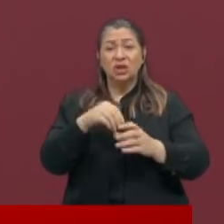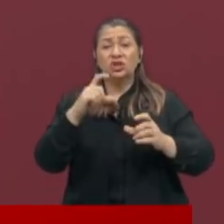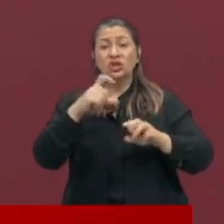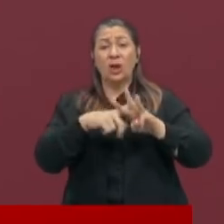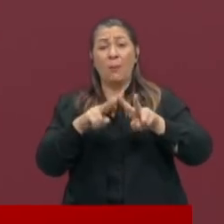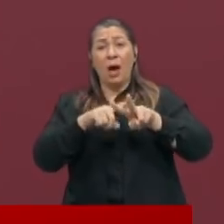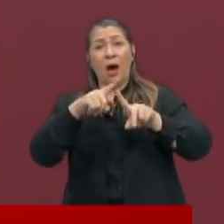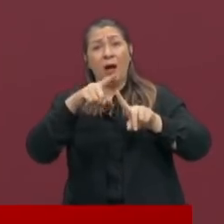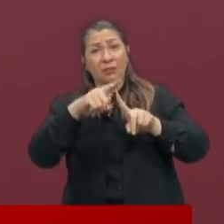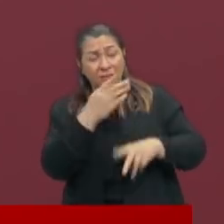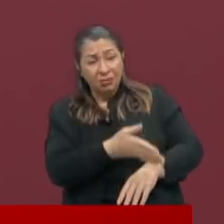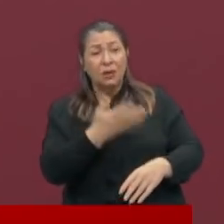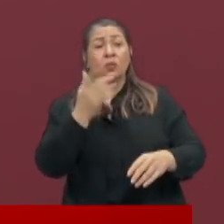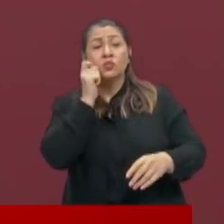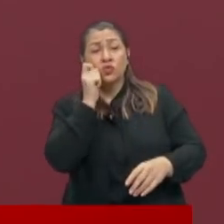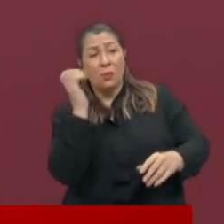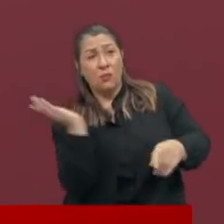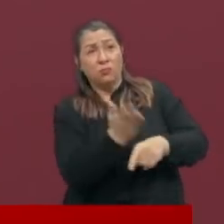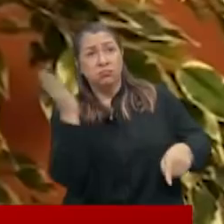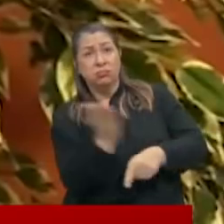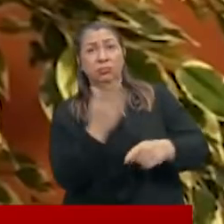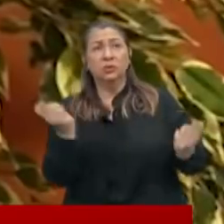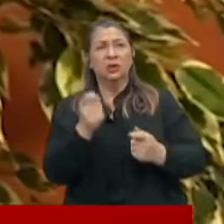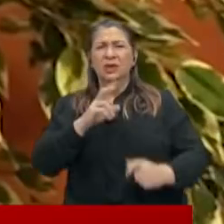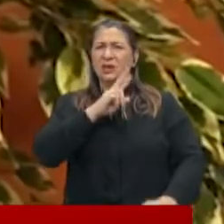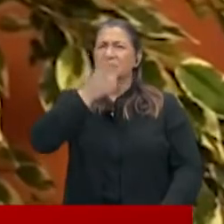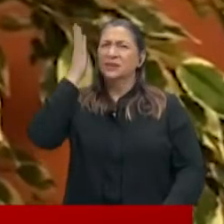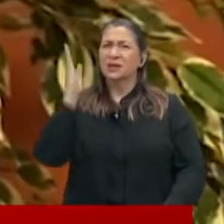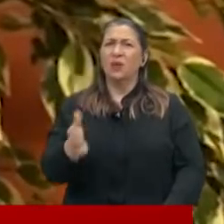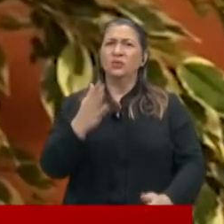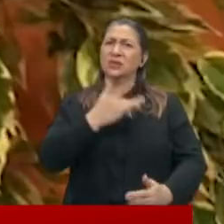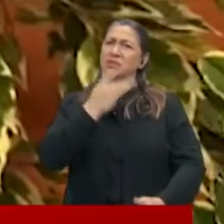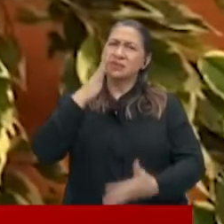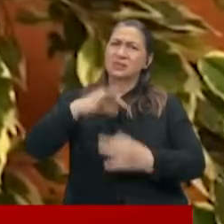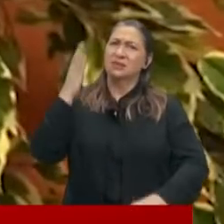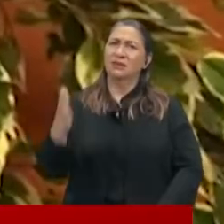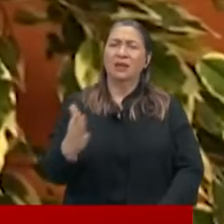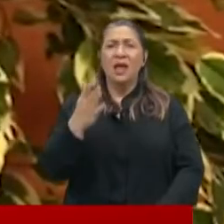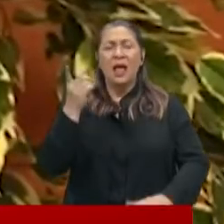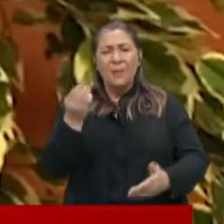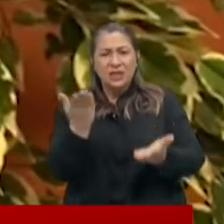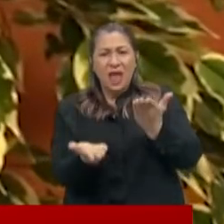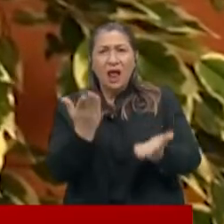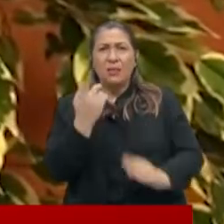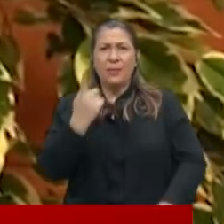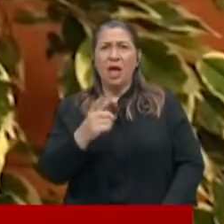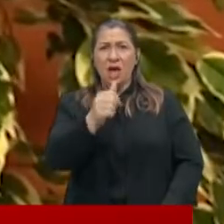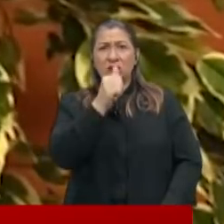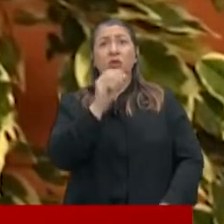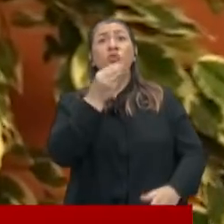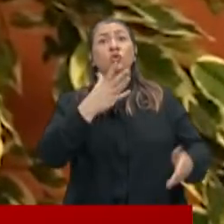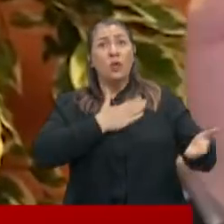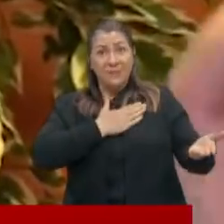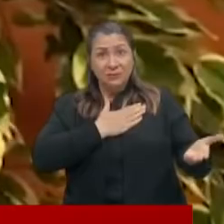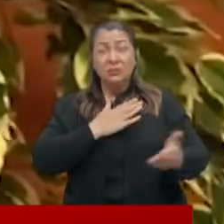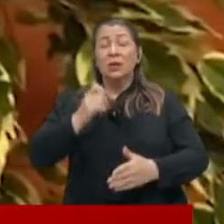cemaatlere, Müslümanlara vurma gayreti içerisinde. Yazıklar olsun insanlığınıza. Yaptığınız kıyasa bak. İçkiçenin çocuğu da